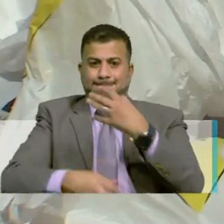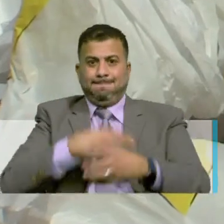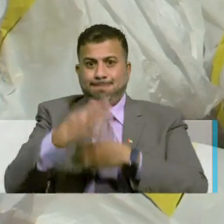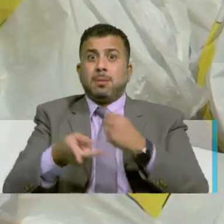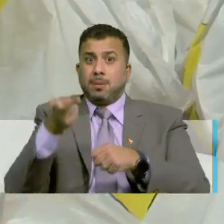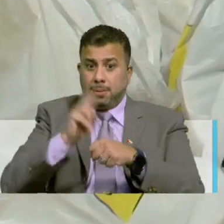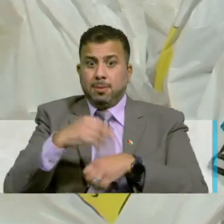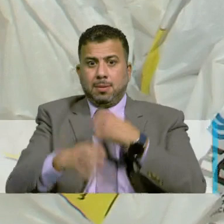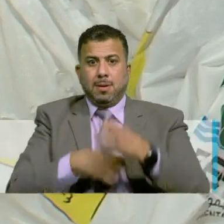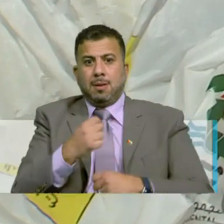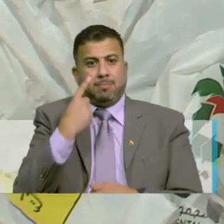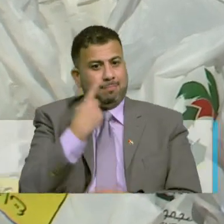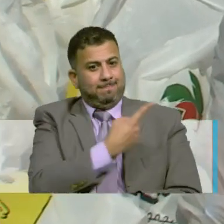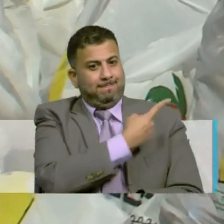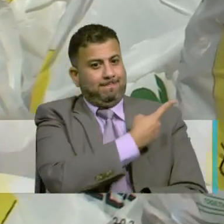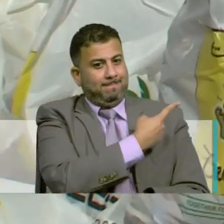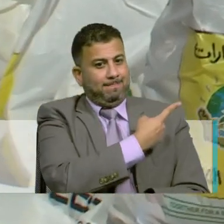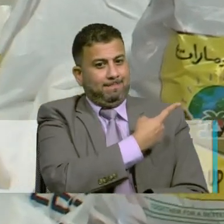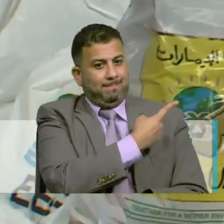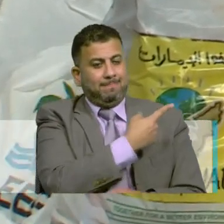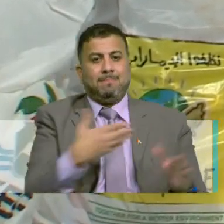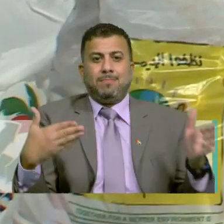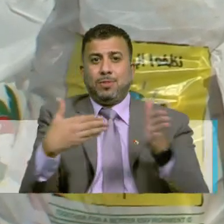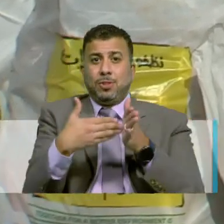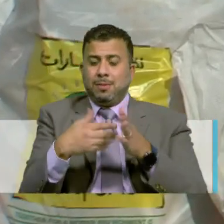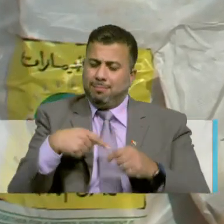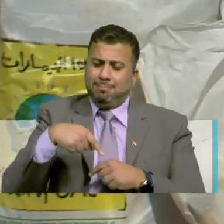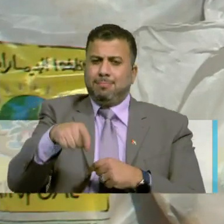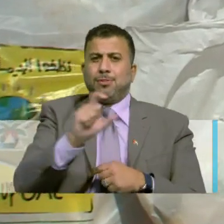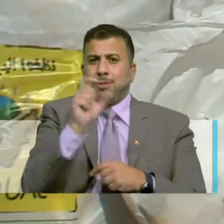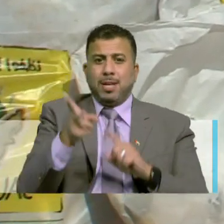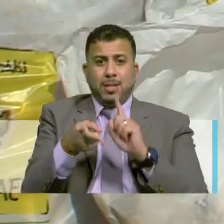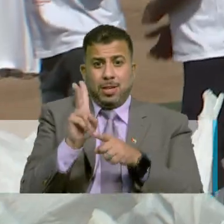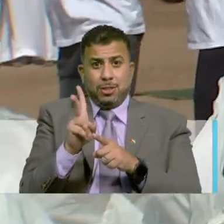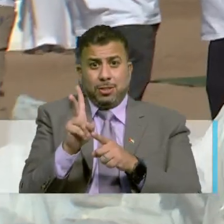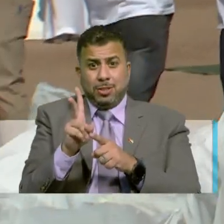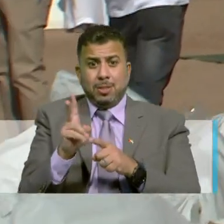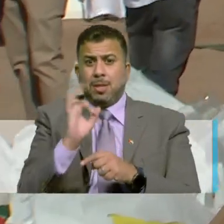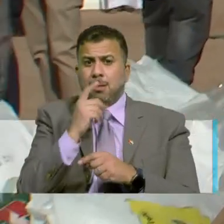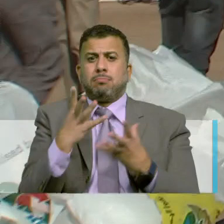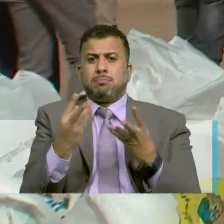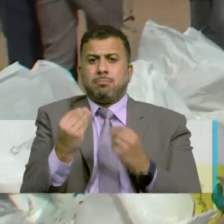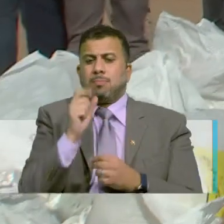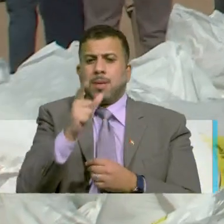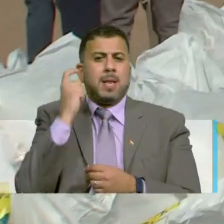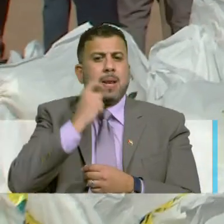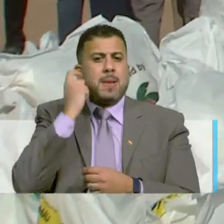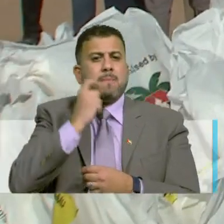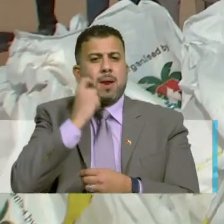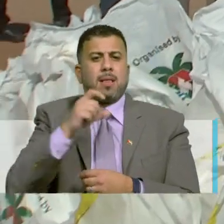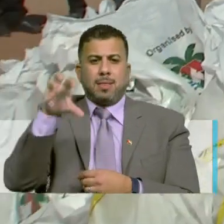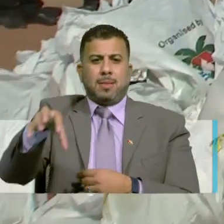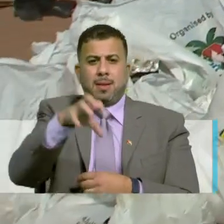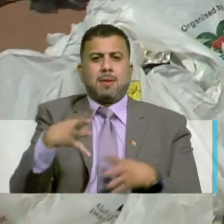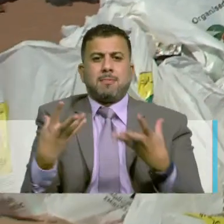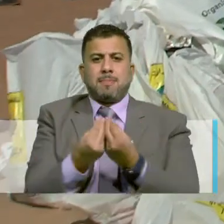التدوير، فيما تستمر حتى منتصف الشهر الجاري مروراً بالعديد من إمارات الدولة